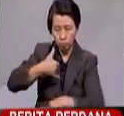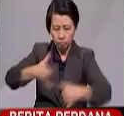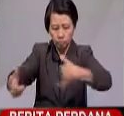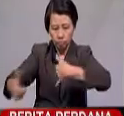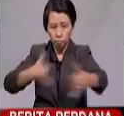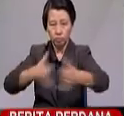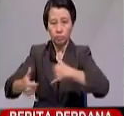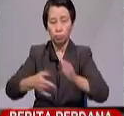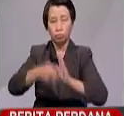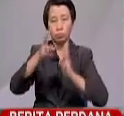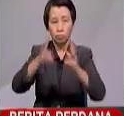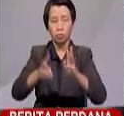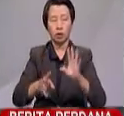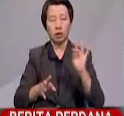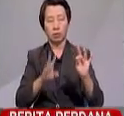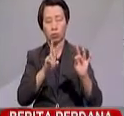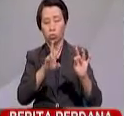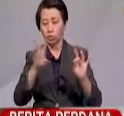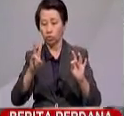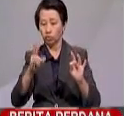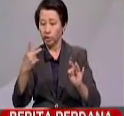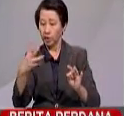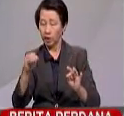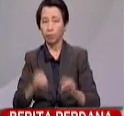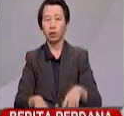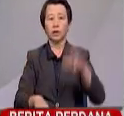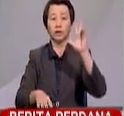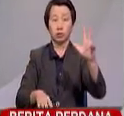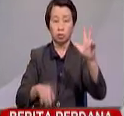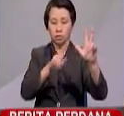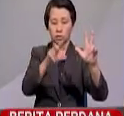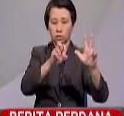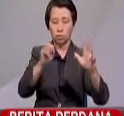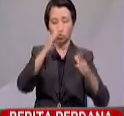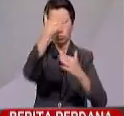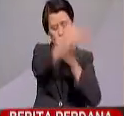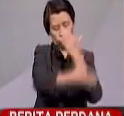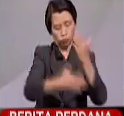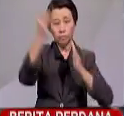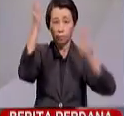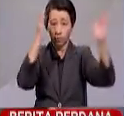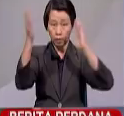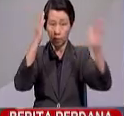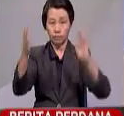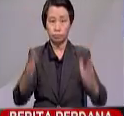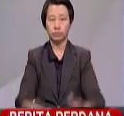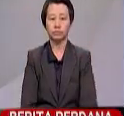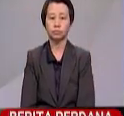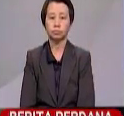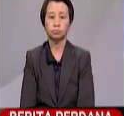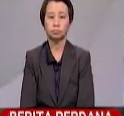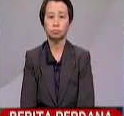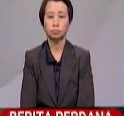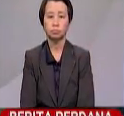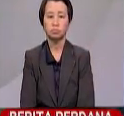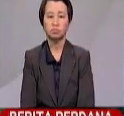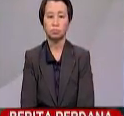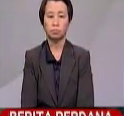sepanjang 827 km di tiga zon seluruh semenanjung Malaysia.